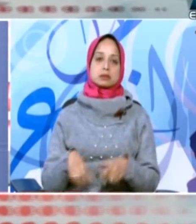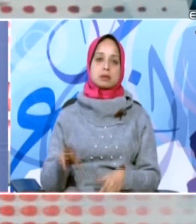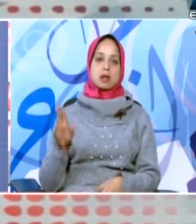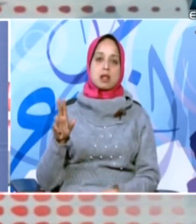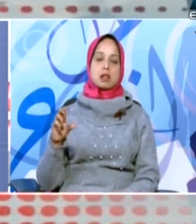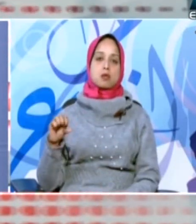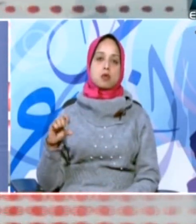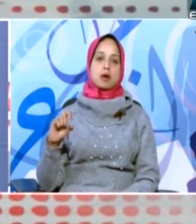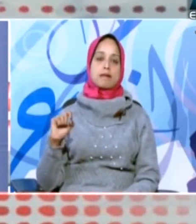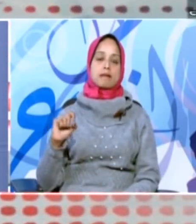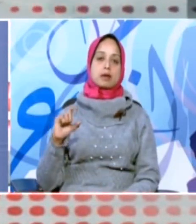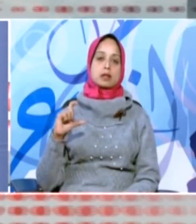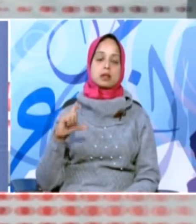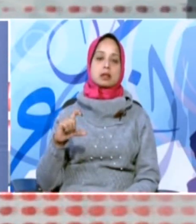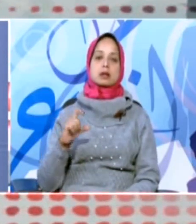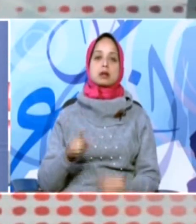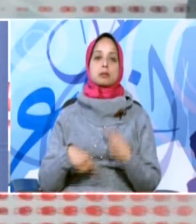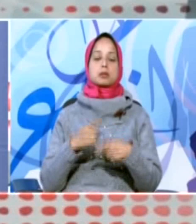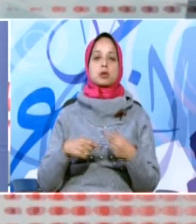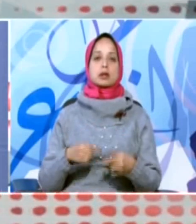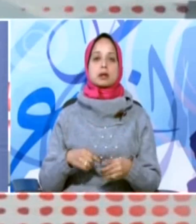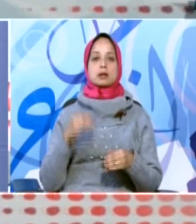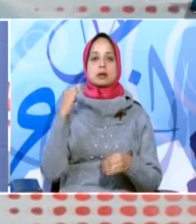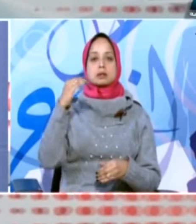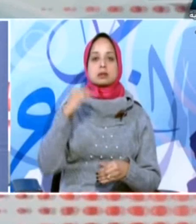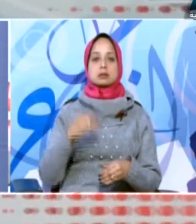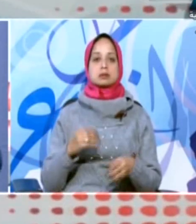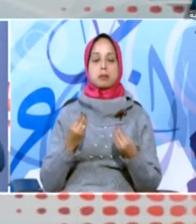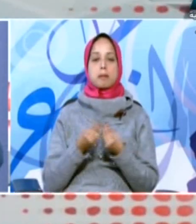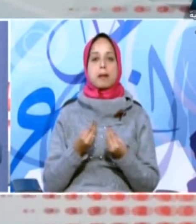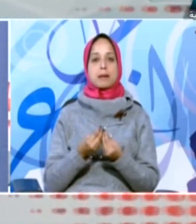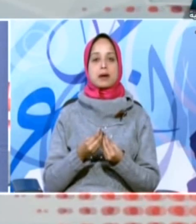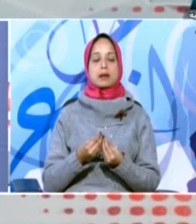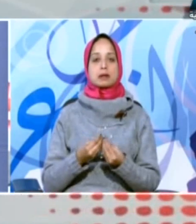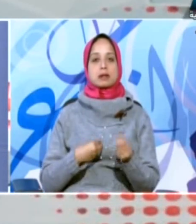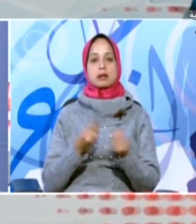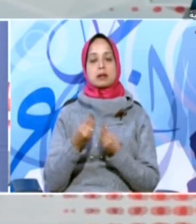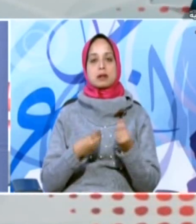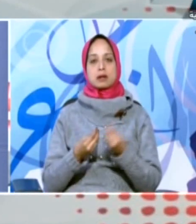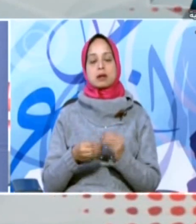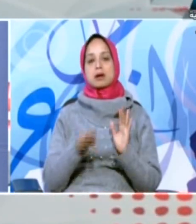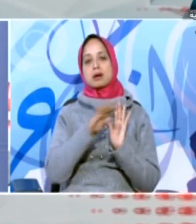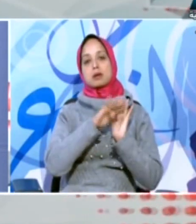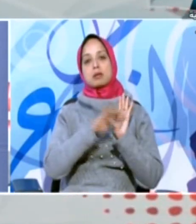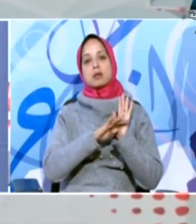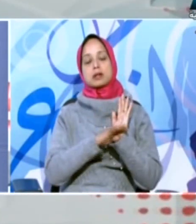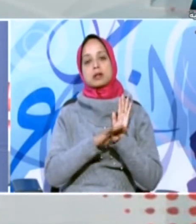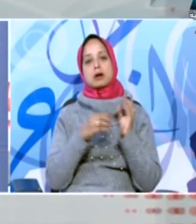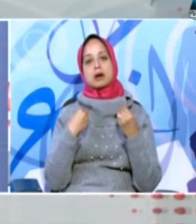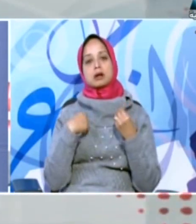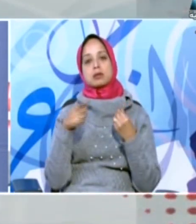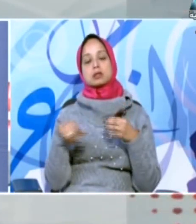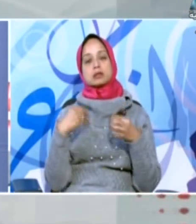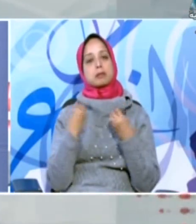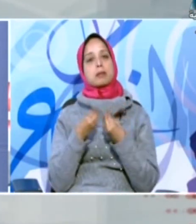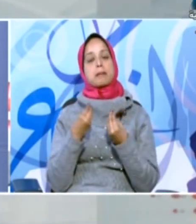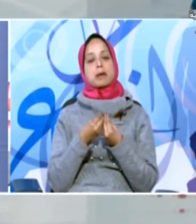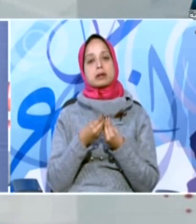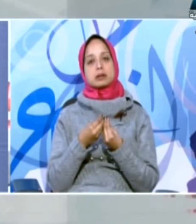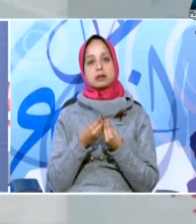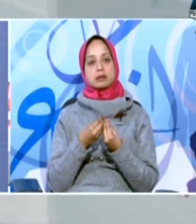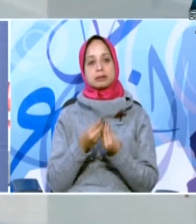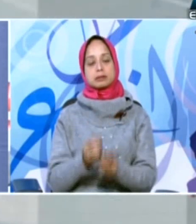عايزين ننظم معاك العلاقه في الحرب العالميه الثانيه. يعني نعمل معاك معاهده يعني، معنى اصح اصلا عشان نفهمها بسرعه نعمل